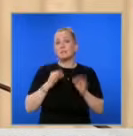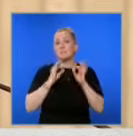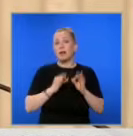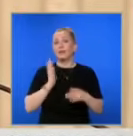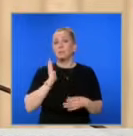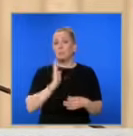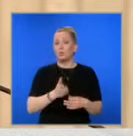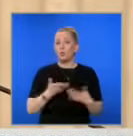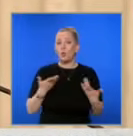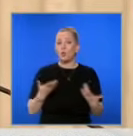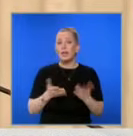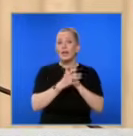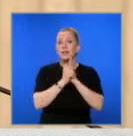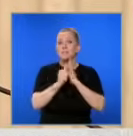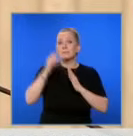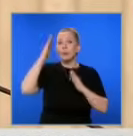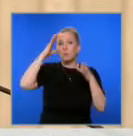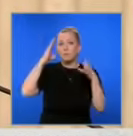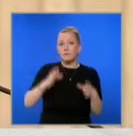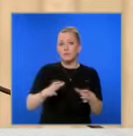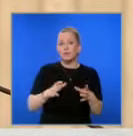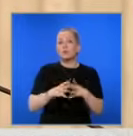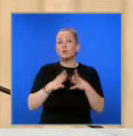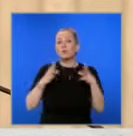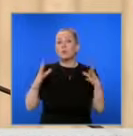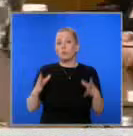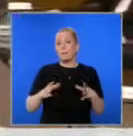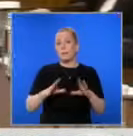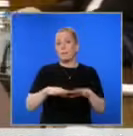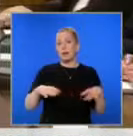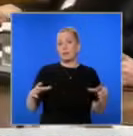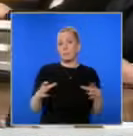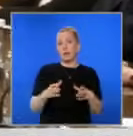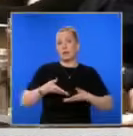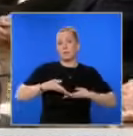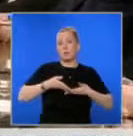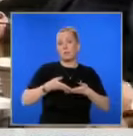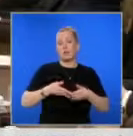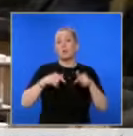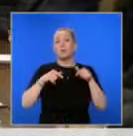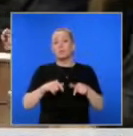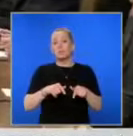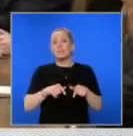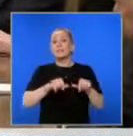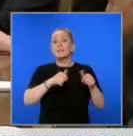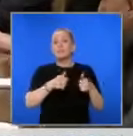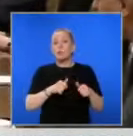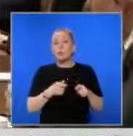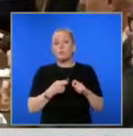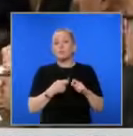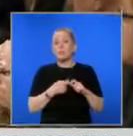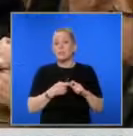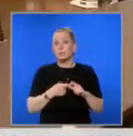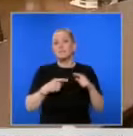подход е експертно правителство с широка парламентарна подкрепа. Но тази формула според нас би могла да се реализира в един